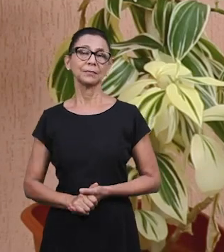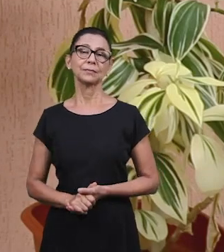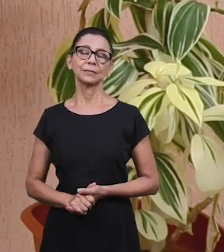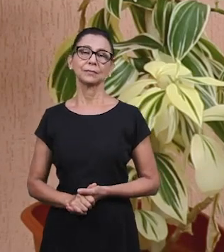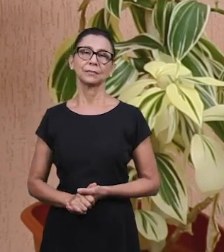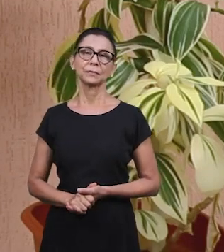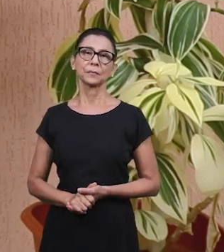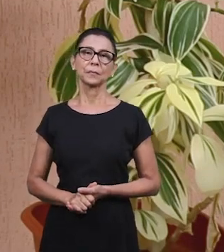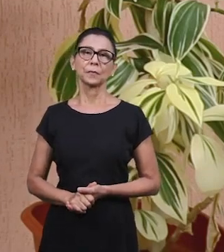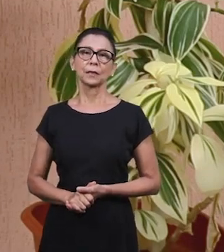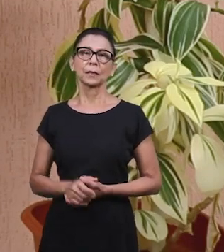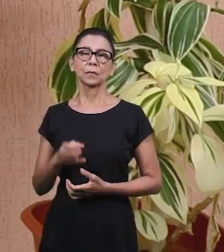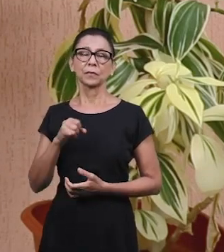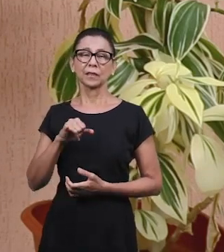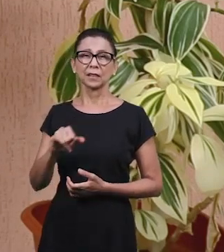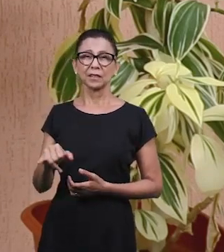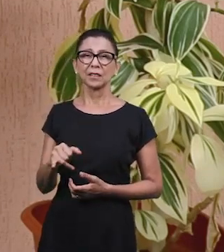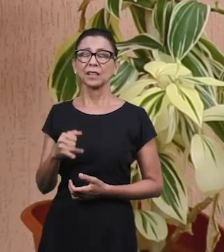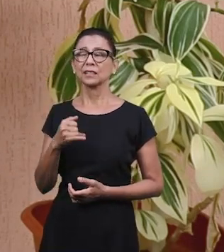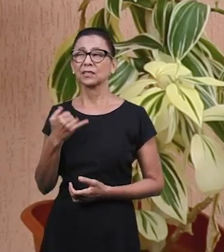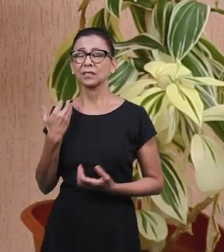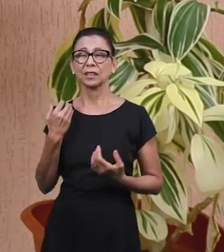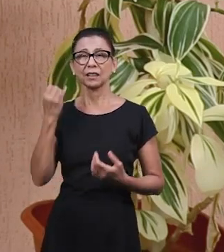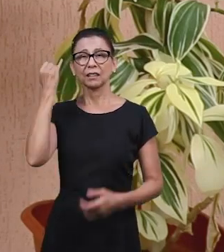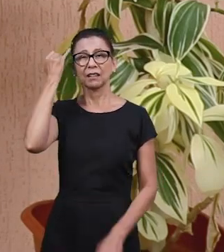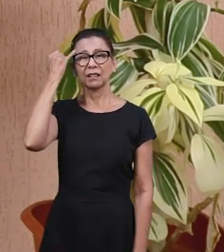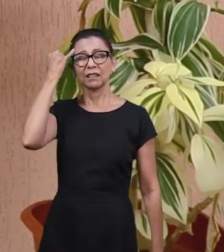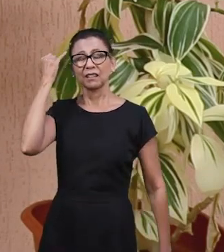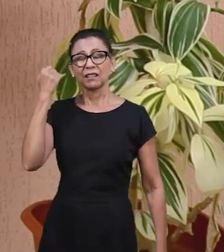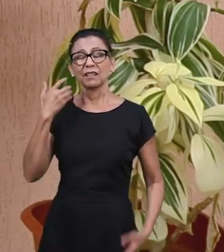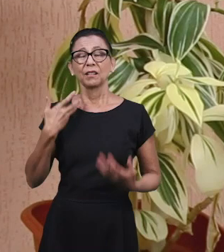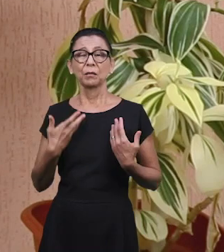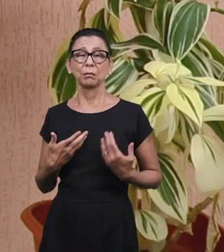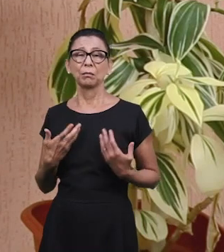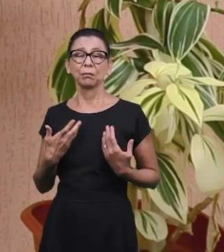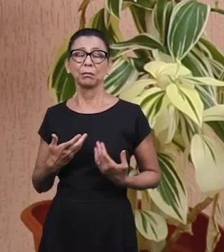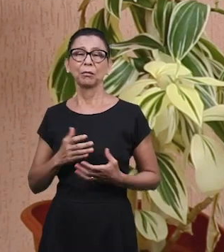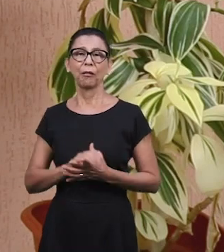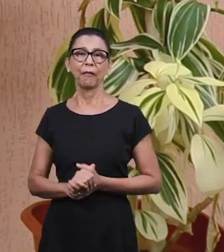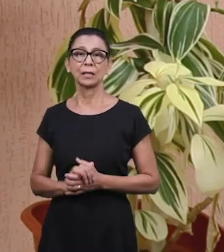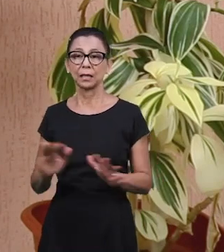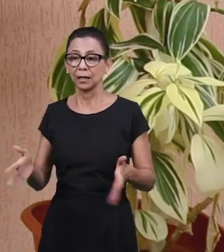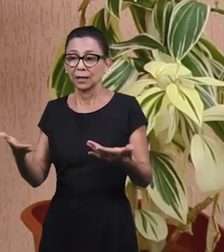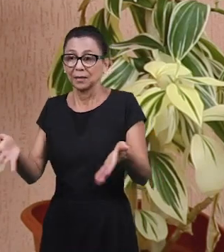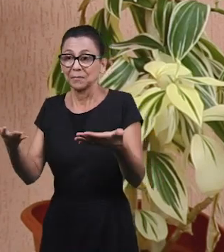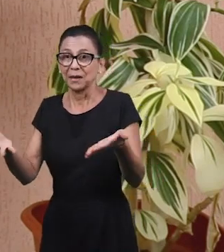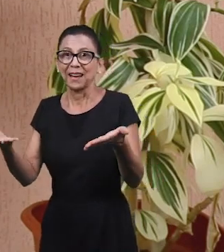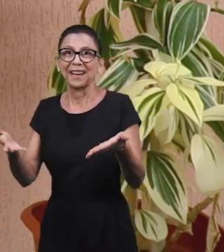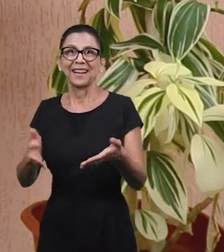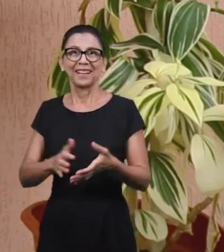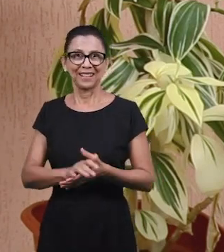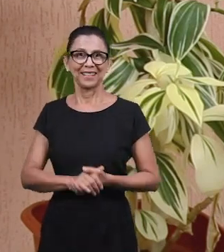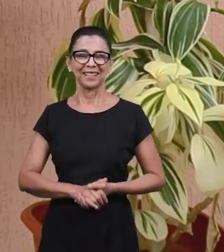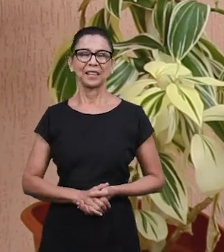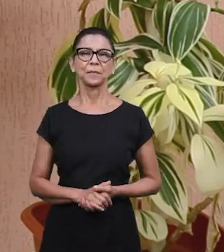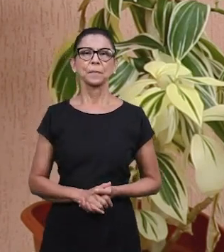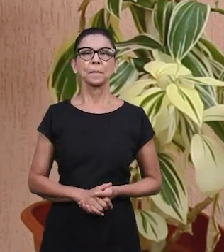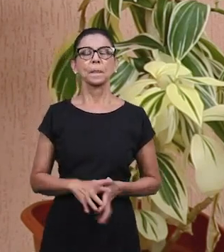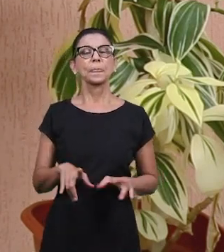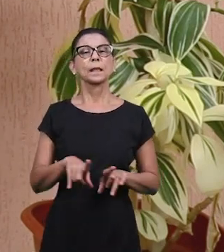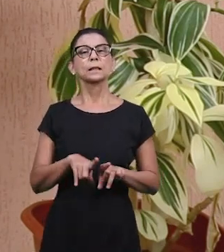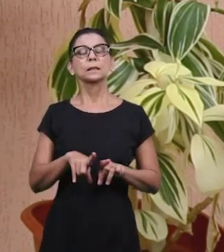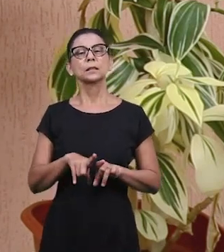des activités pour l'exciter un peu plus. Une autre chose que je dois prendre en considération